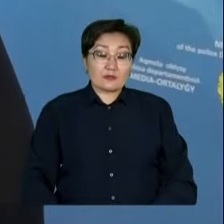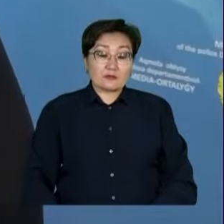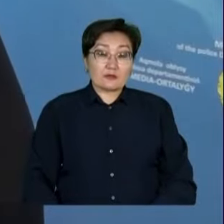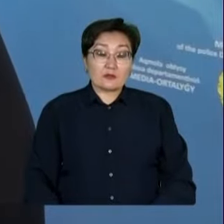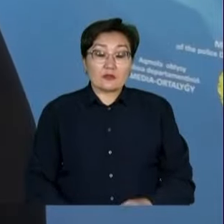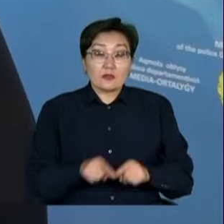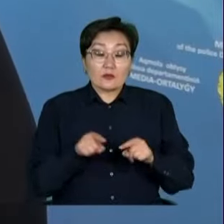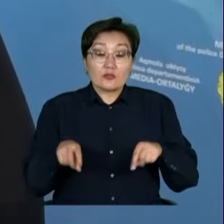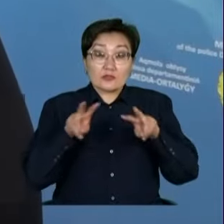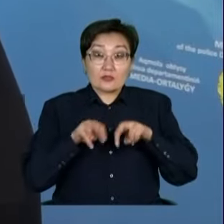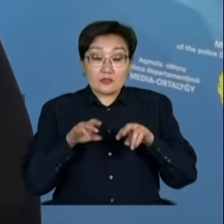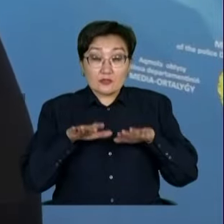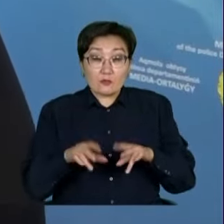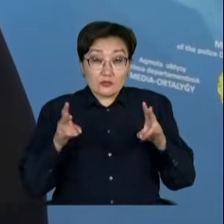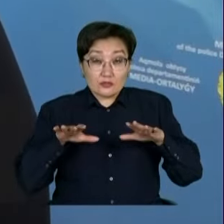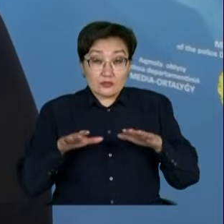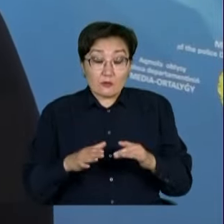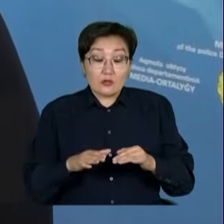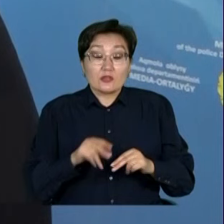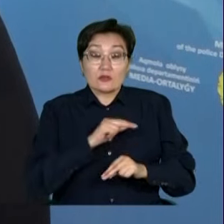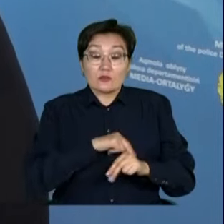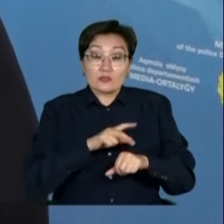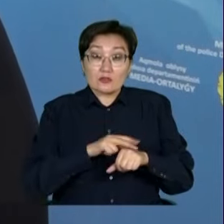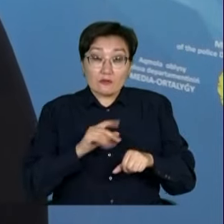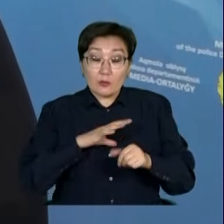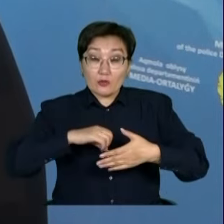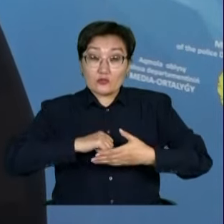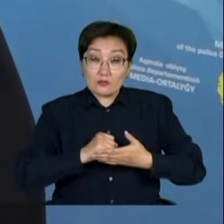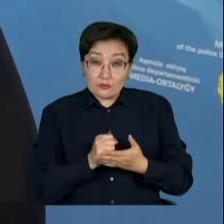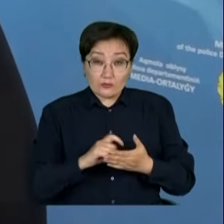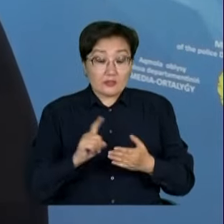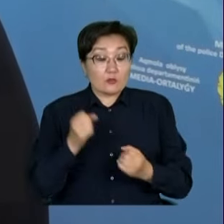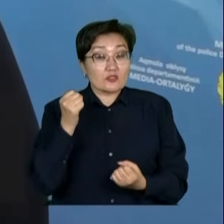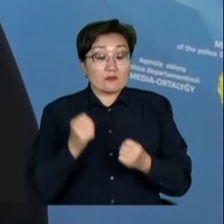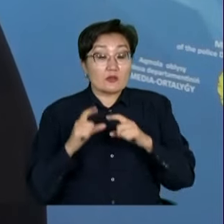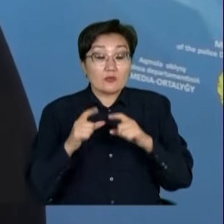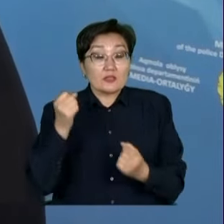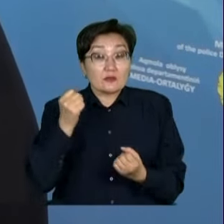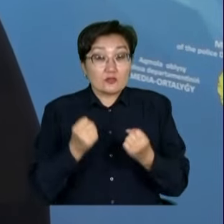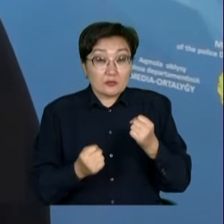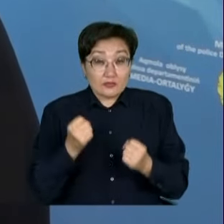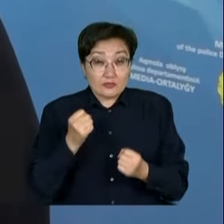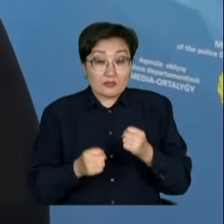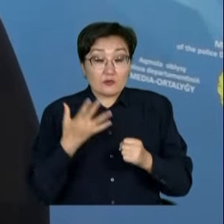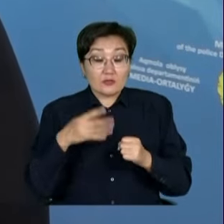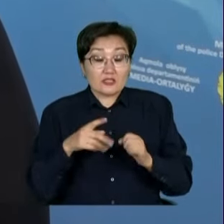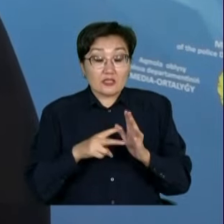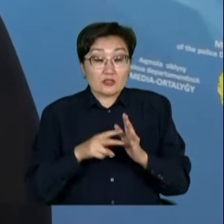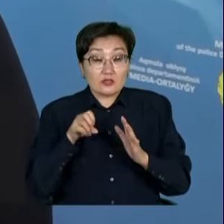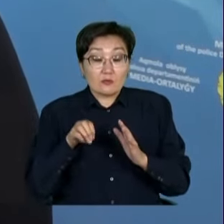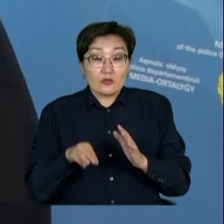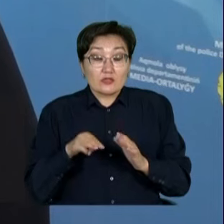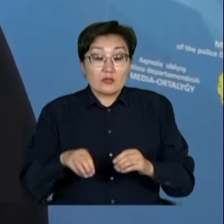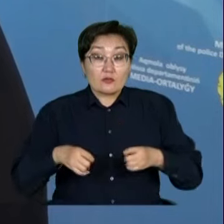В ходе осмотра места происшествия сотрудникам полиции было установлено, что водитель грузовой автомашины, 57-летний